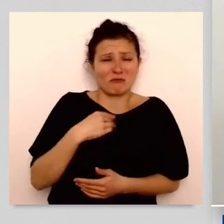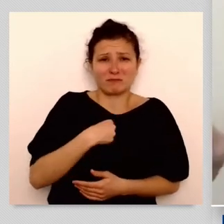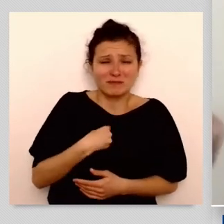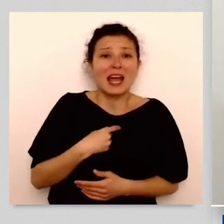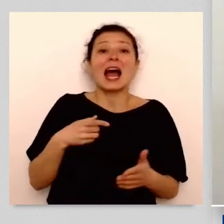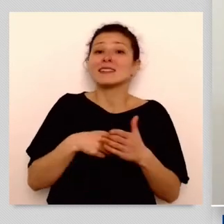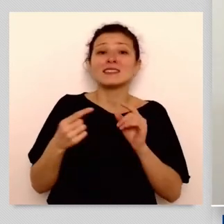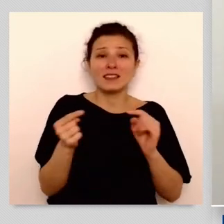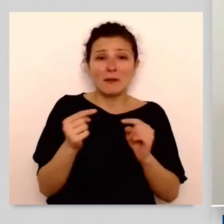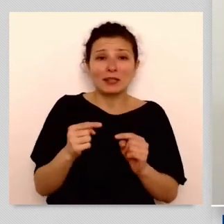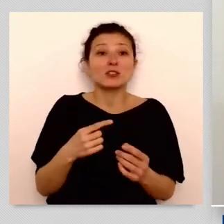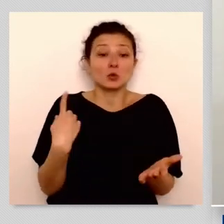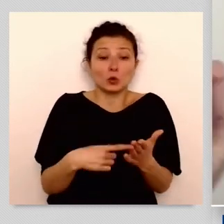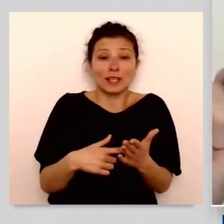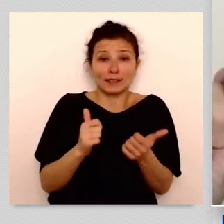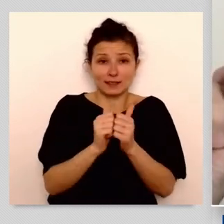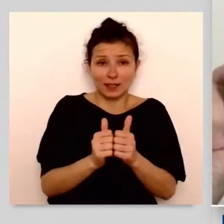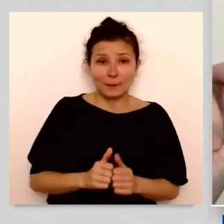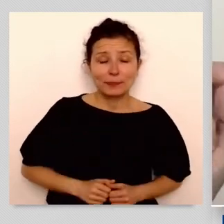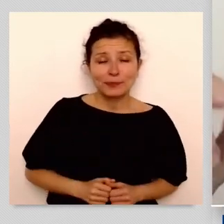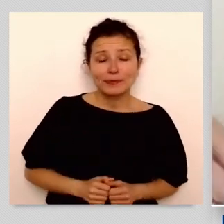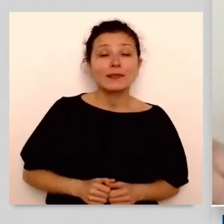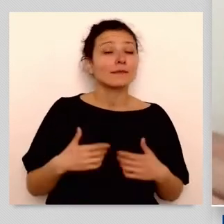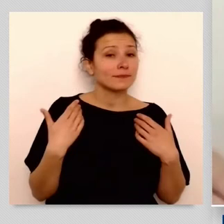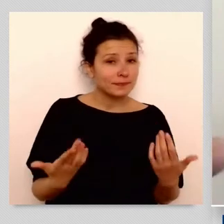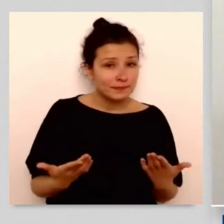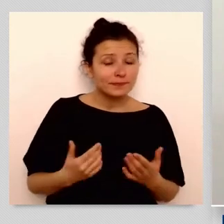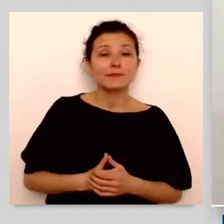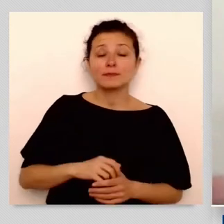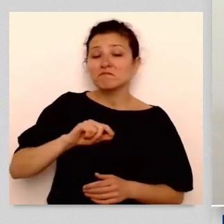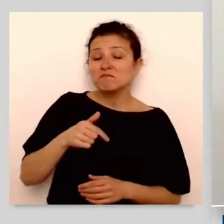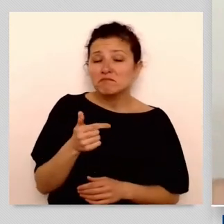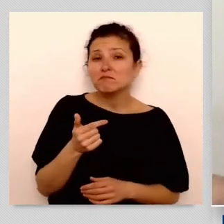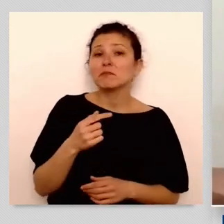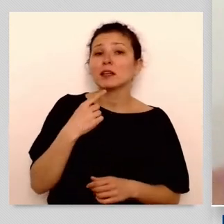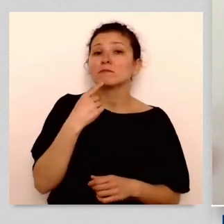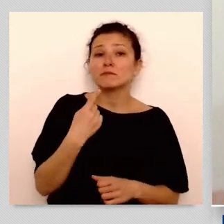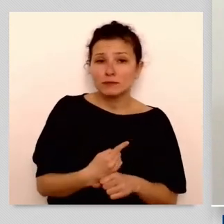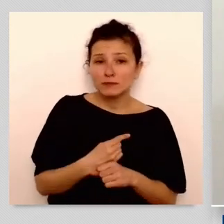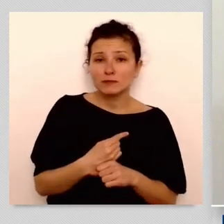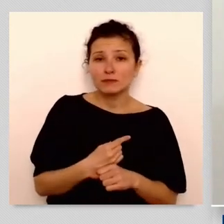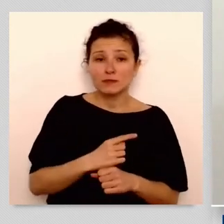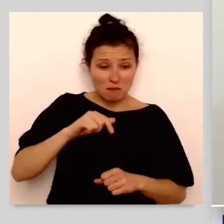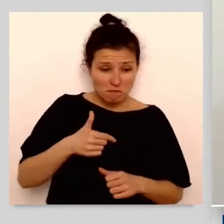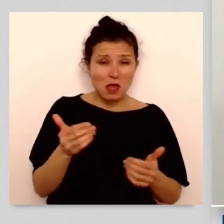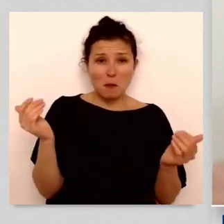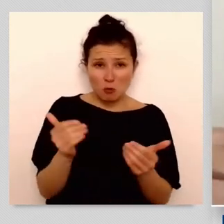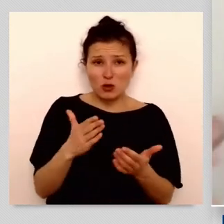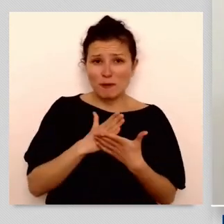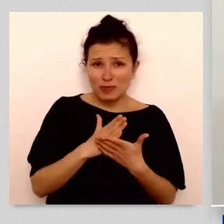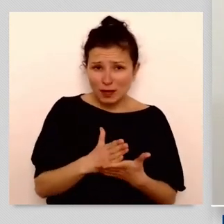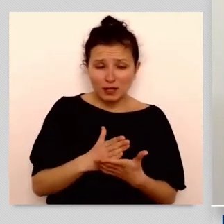zdanie, jest właśnie taki, żebyśmy stwierdzili, czy jesteśmy w stanie